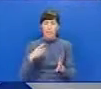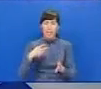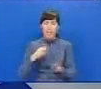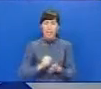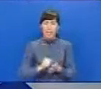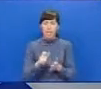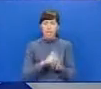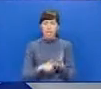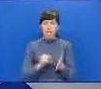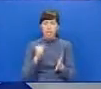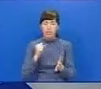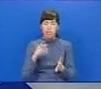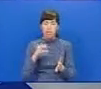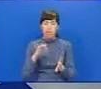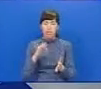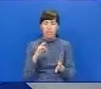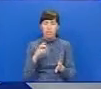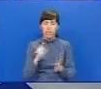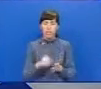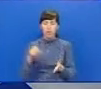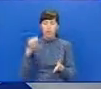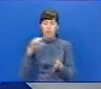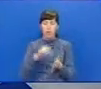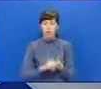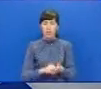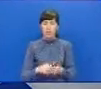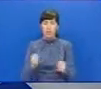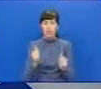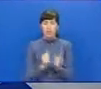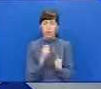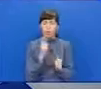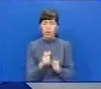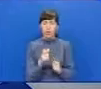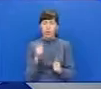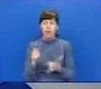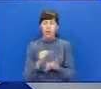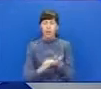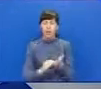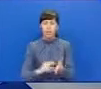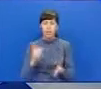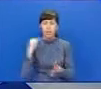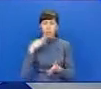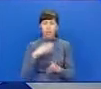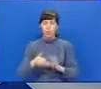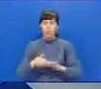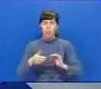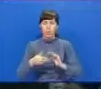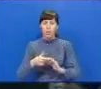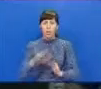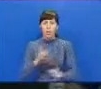ақын Жанарбек Әшімжан арнайы қатысып, әріптестерін жазар дүниені молайтуға шақырды.